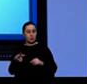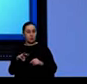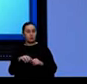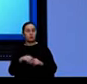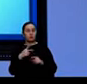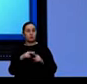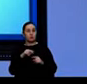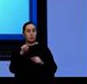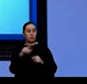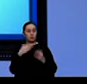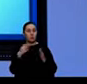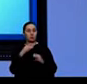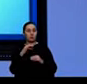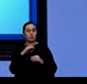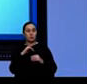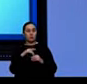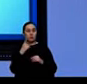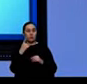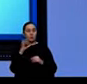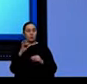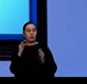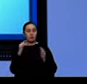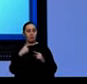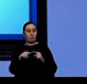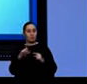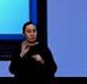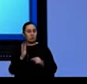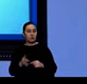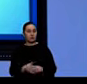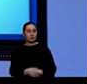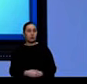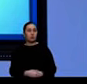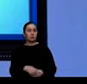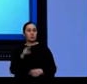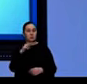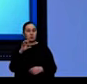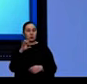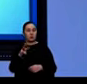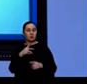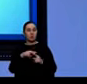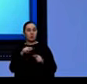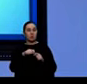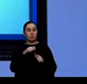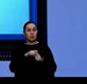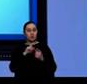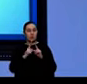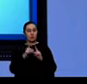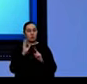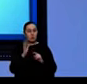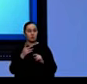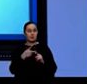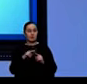desimetr. Demak, ular orasida 1 0 ga farqi bor. Desimetrdan metrga